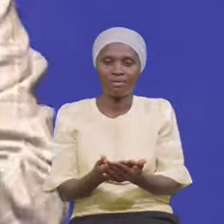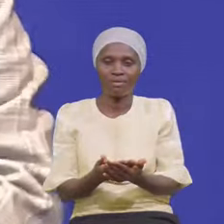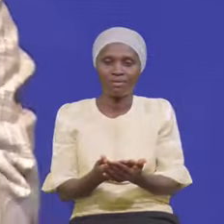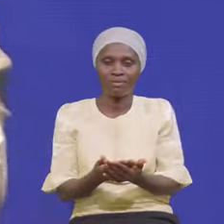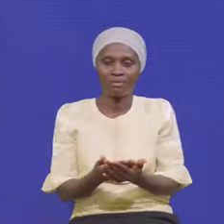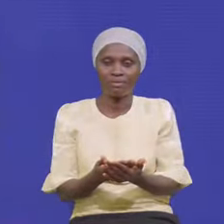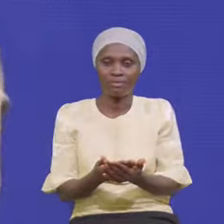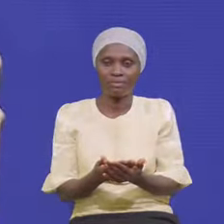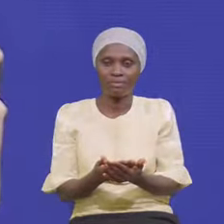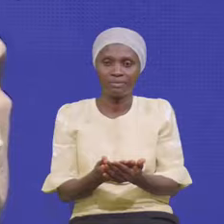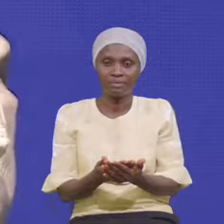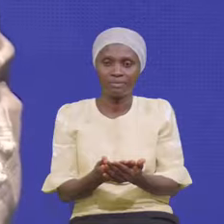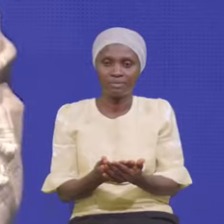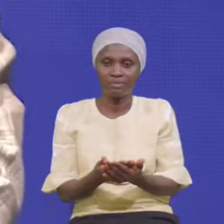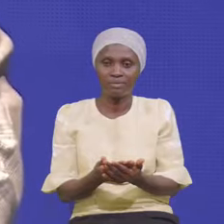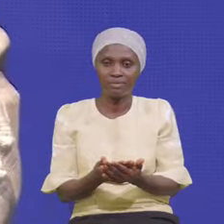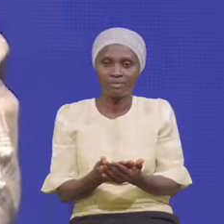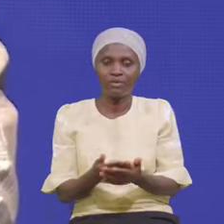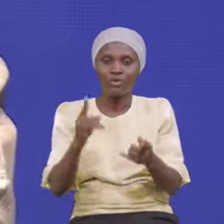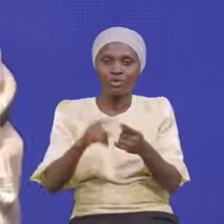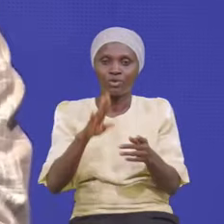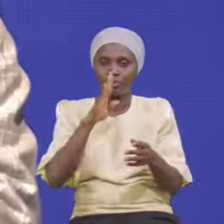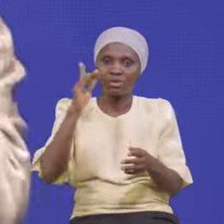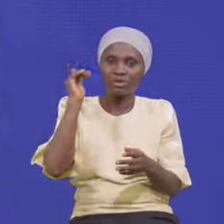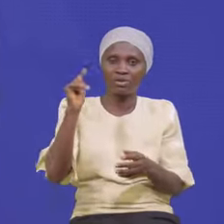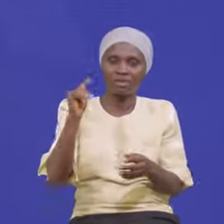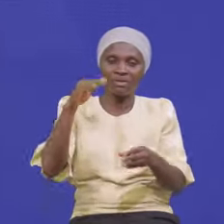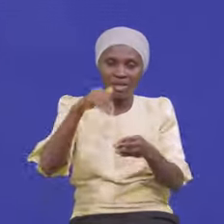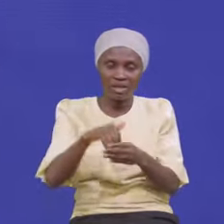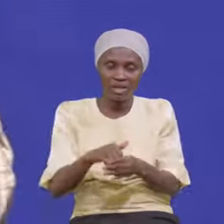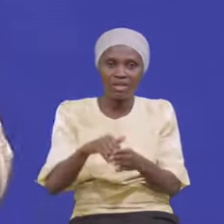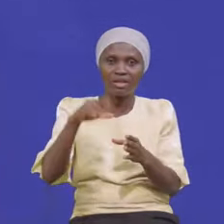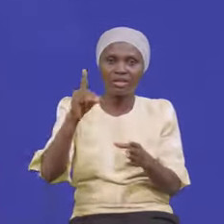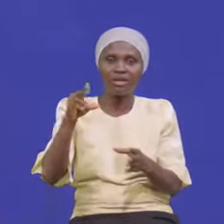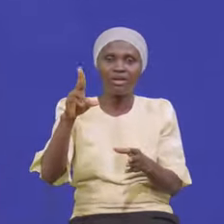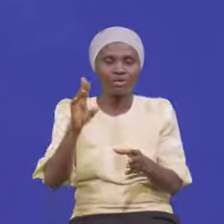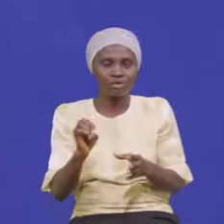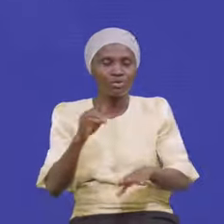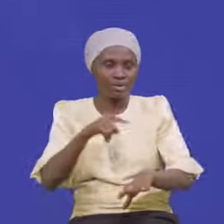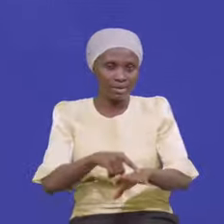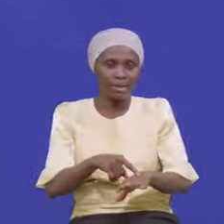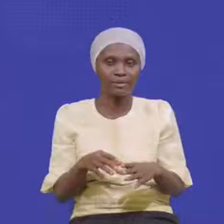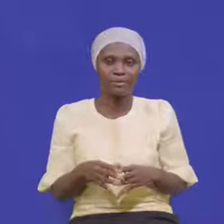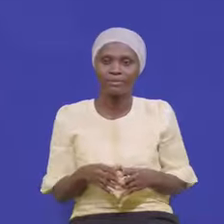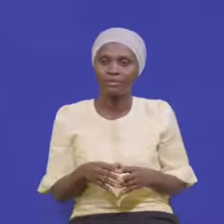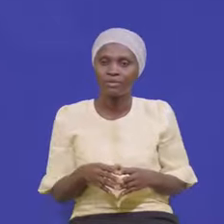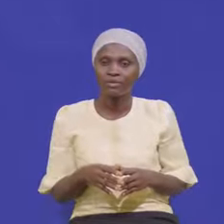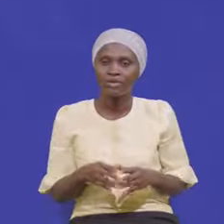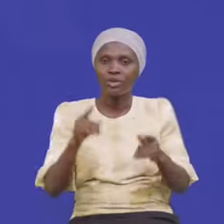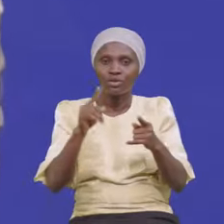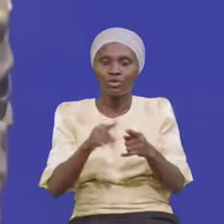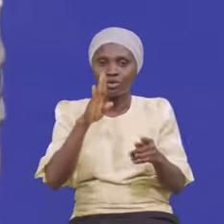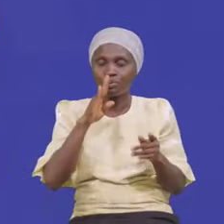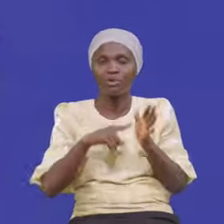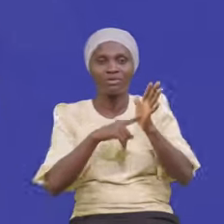తన్ను తాను సమర్పించుకున్నాడు. To be testified in due time. ఆయన సరైన సమయమందు తగిన సమయమందు సాక్ష్యమిచ్చాడు. Revealed in